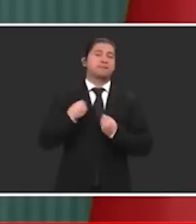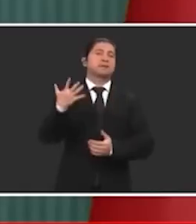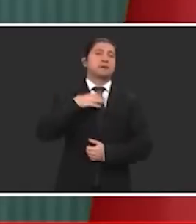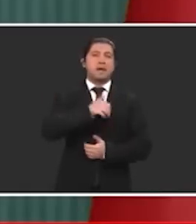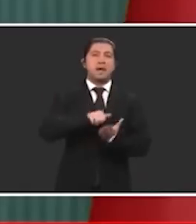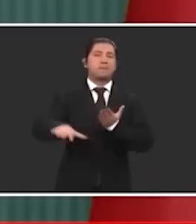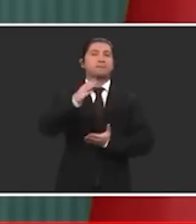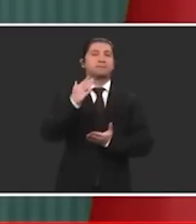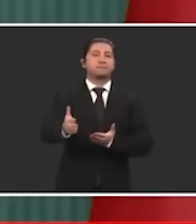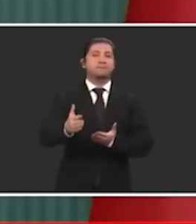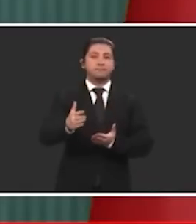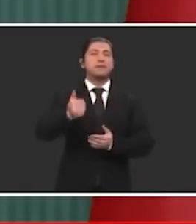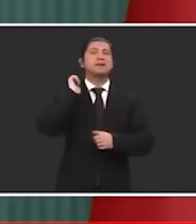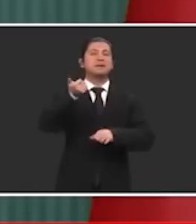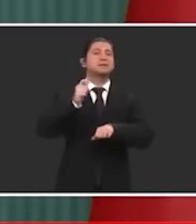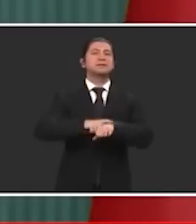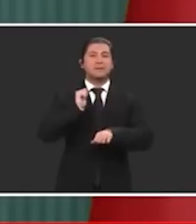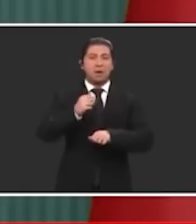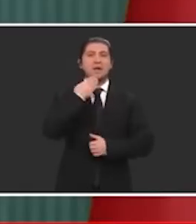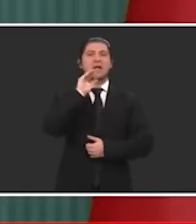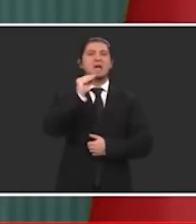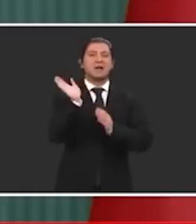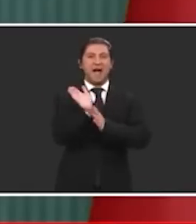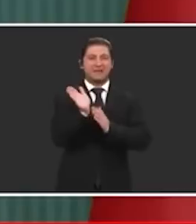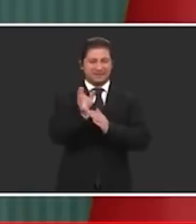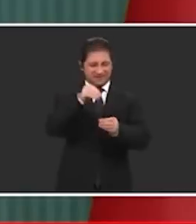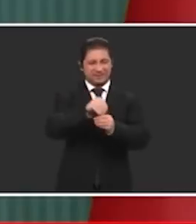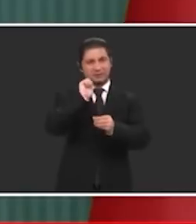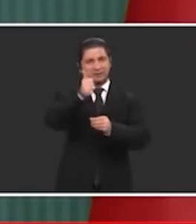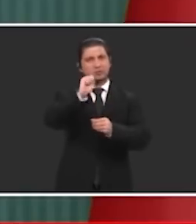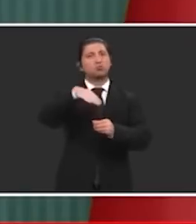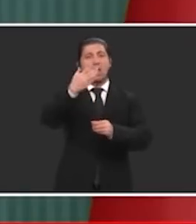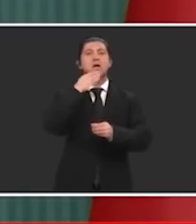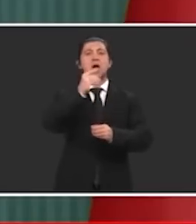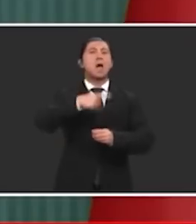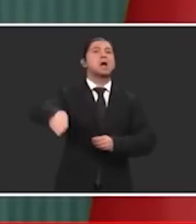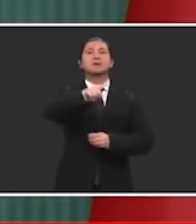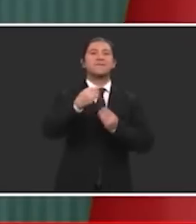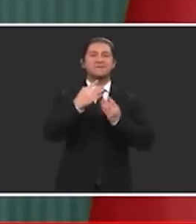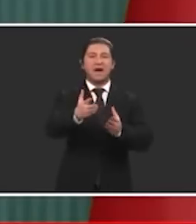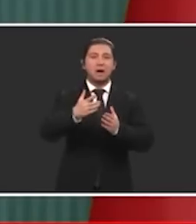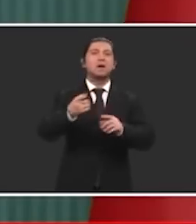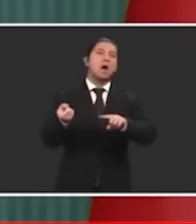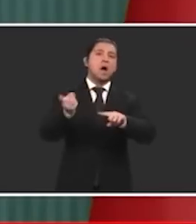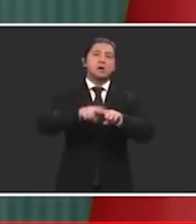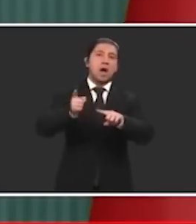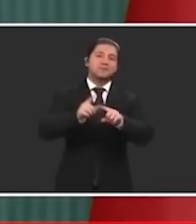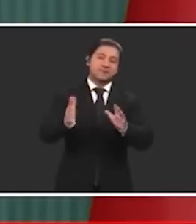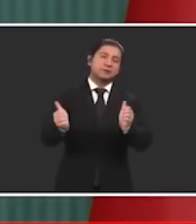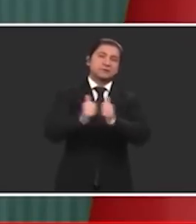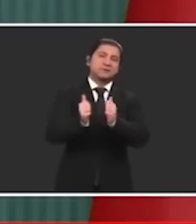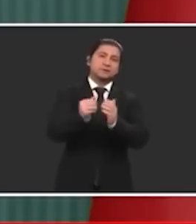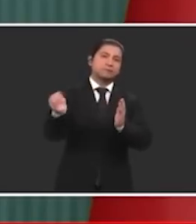faydalanabileceklerdir. Zaman içinde genç kart uygulaması kapsamında gençlerimize sunulan imkanları daha